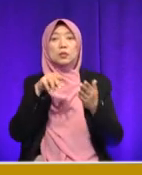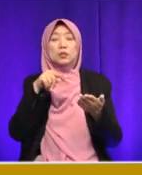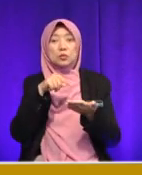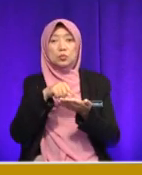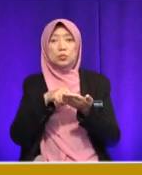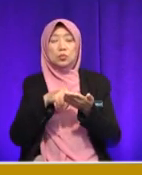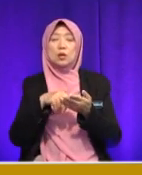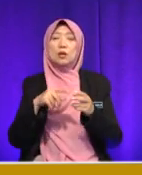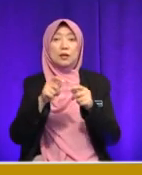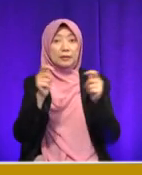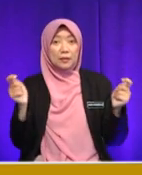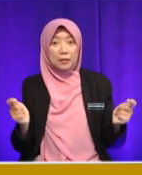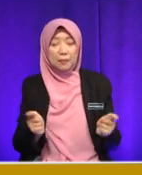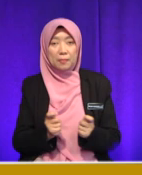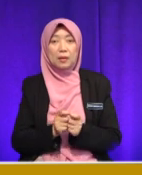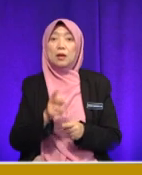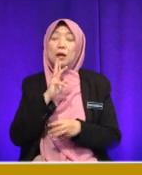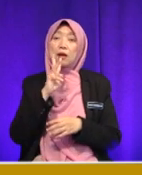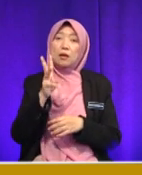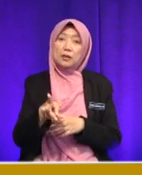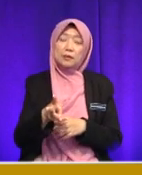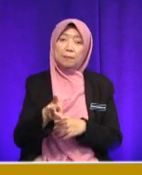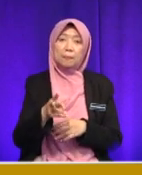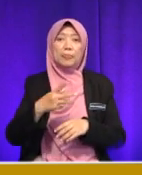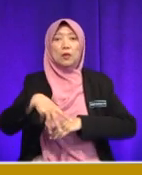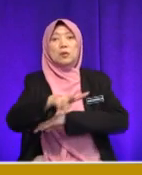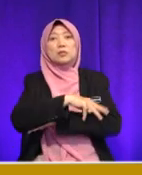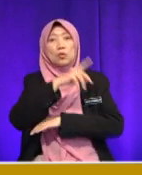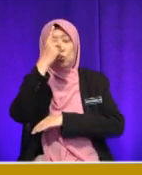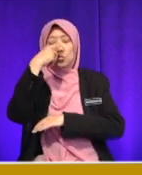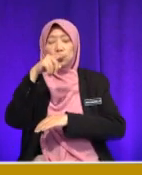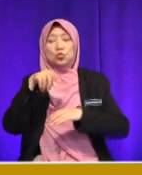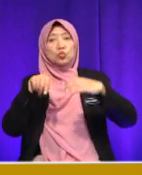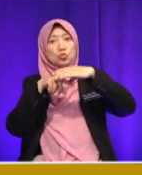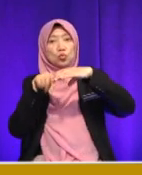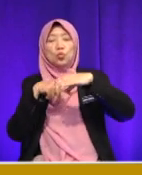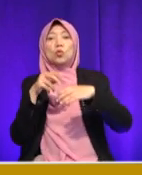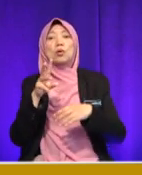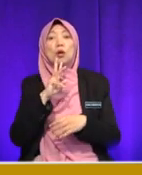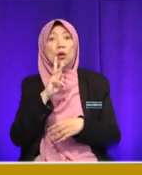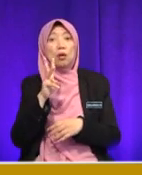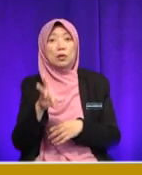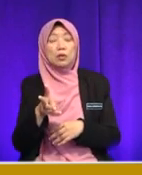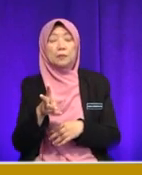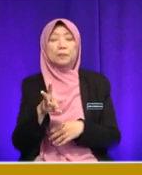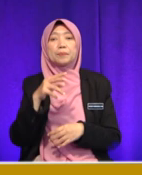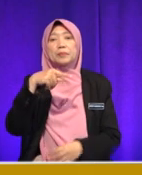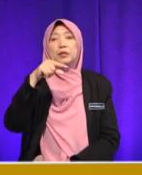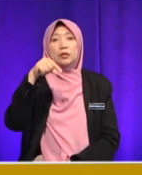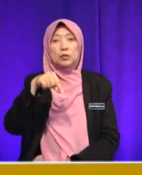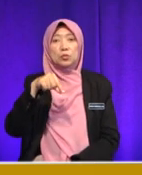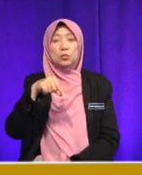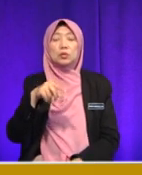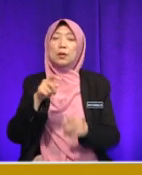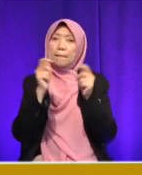air. Kawasan berwarna merupakan kawasan untuk terowong air. Kawasan heksagon P dan Q merupakan medan